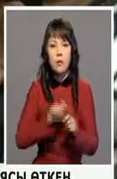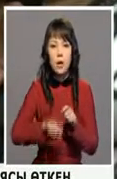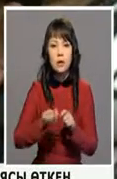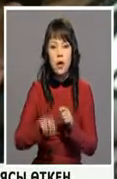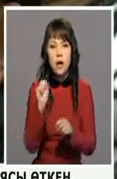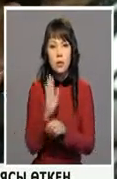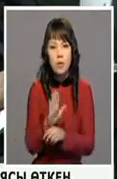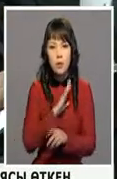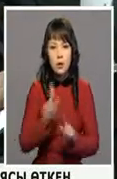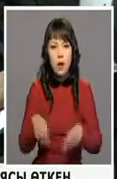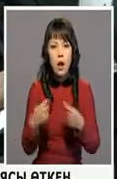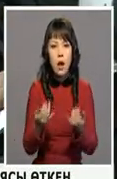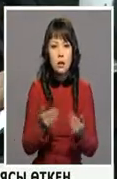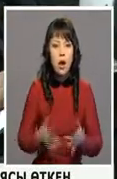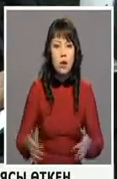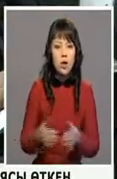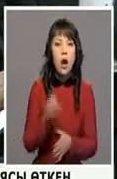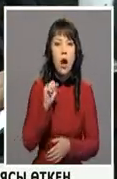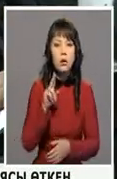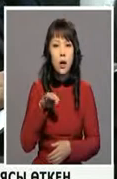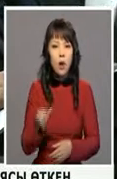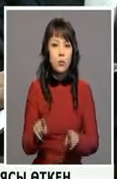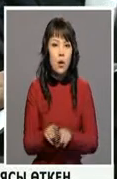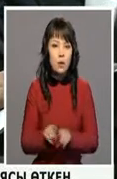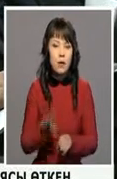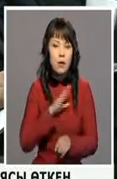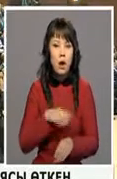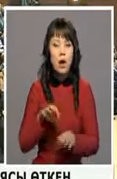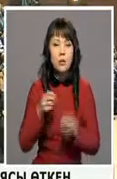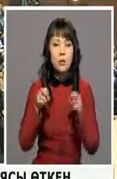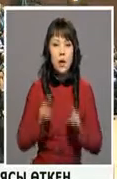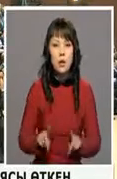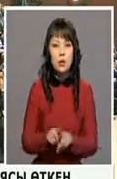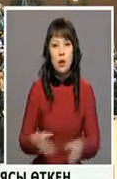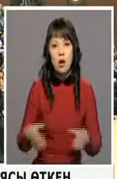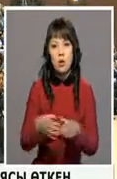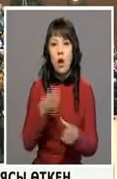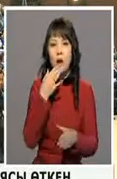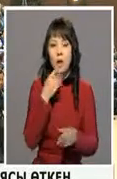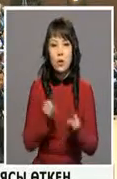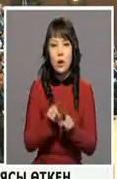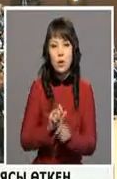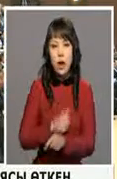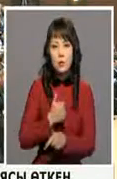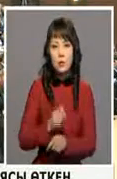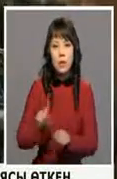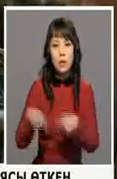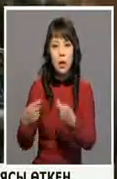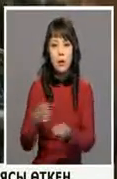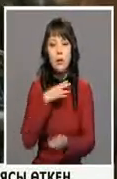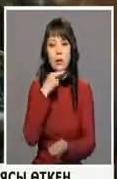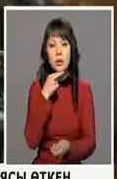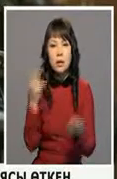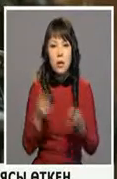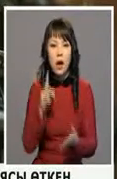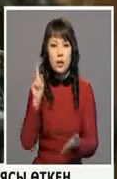тапсырма берді. Сондай-ақ жиында Ақтау халықаралық портын акционерлік қоғам ретінде қайта құрып, ұлттық компания басқаруына беру туралы айтты. Тағы